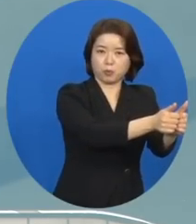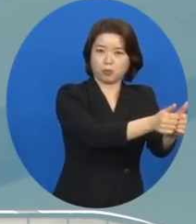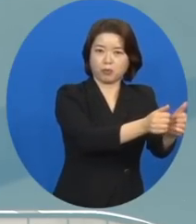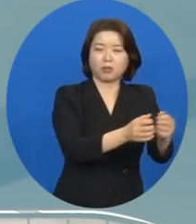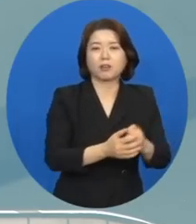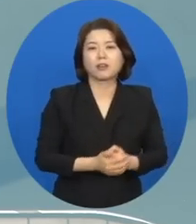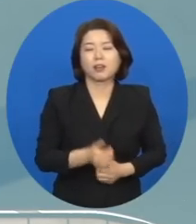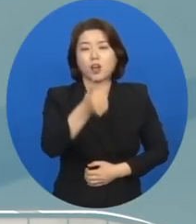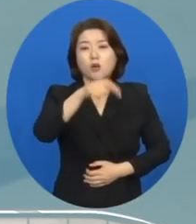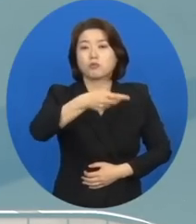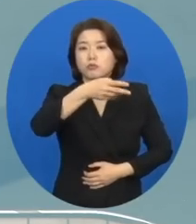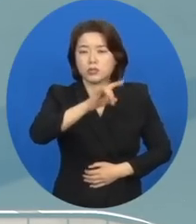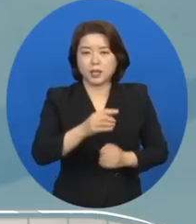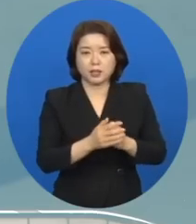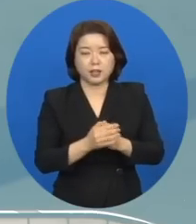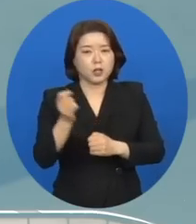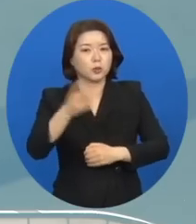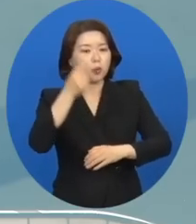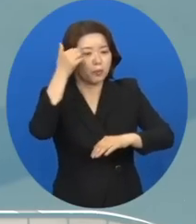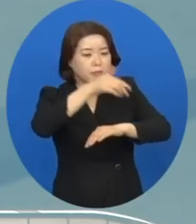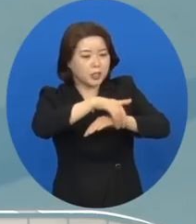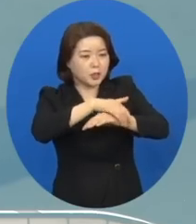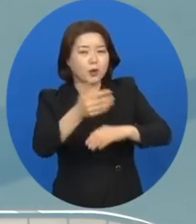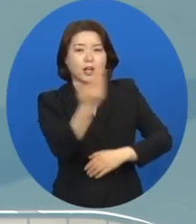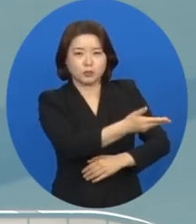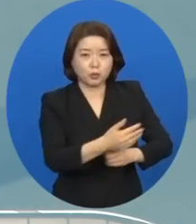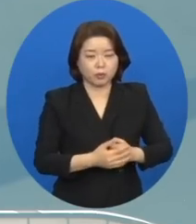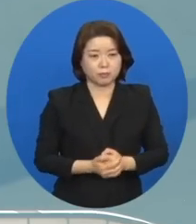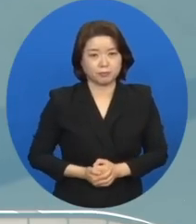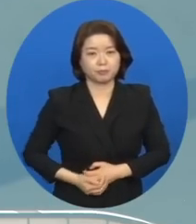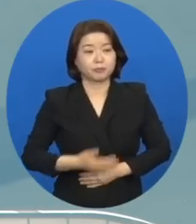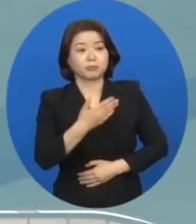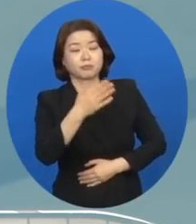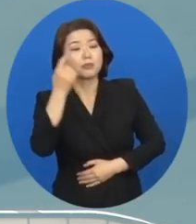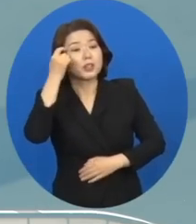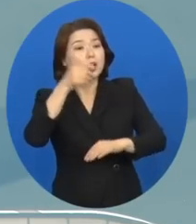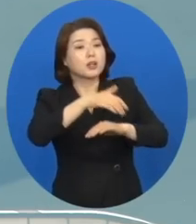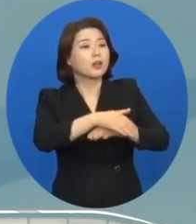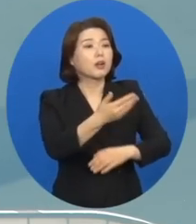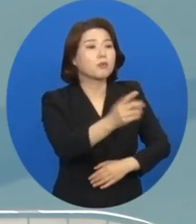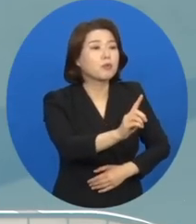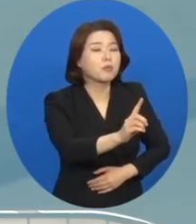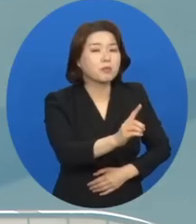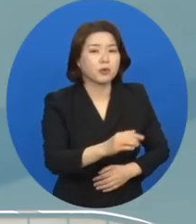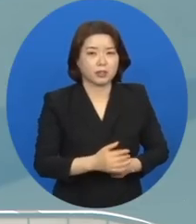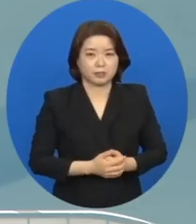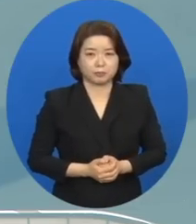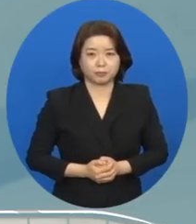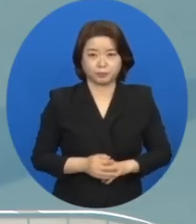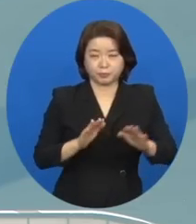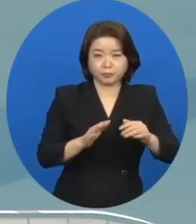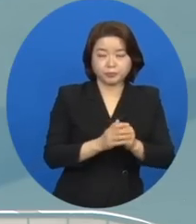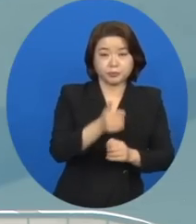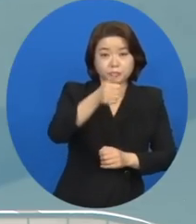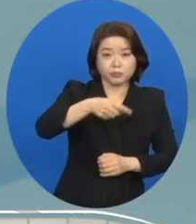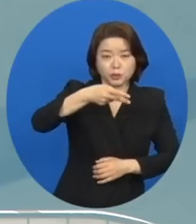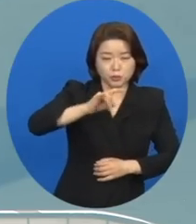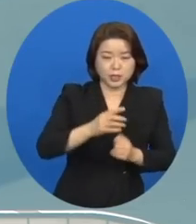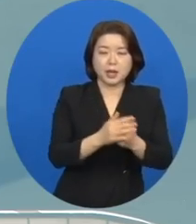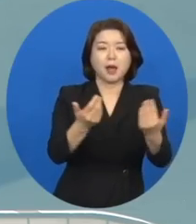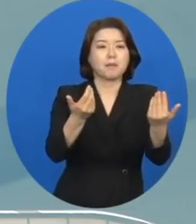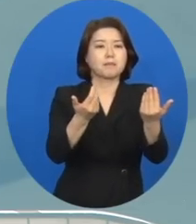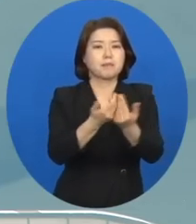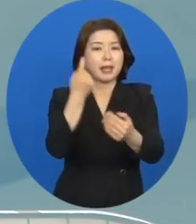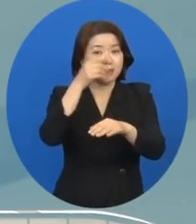그래서 후세가 전략을 또한 꺼내놔요. 압살롬이 물어요. 당신의 모략은 무엇입니까? 그랬더니 이번에는 후세는 정반대